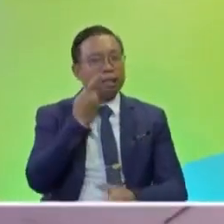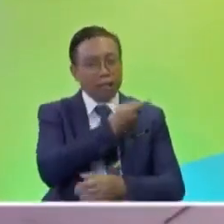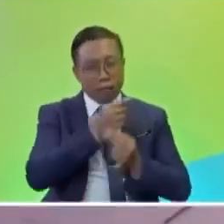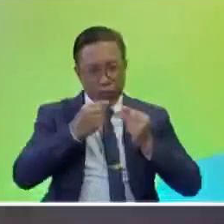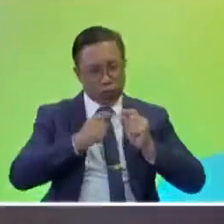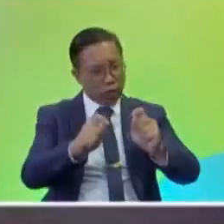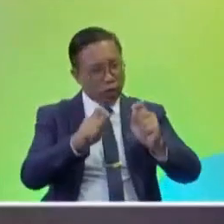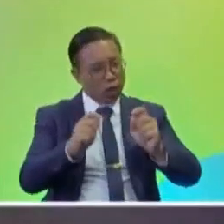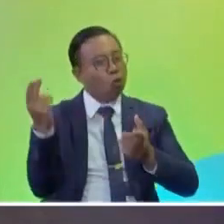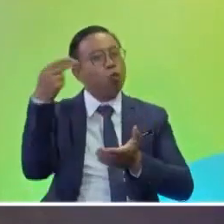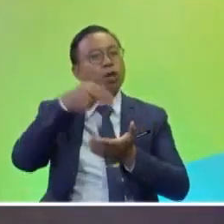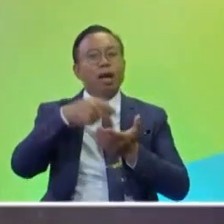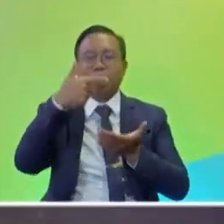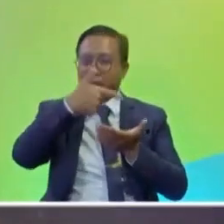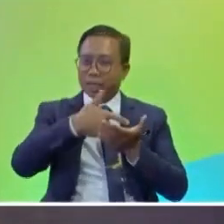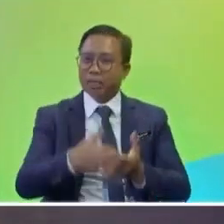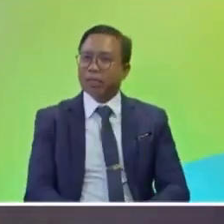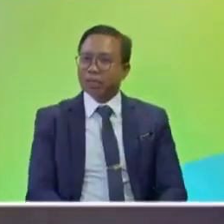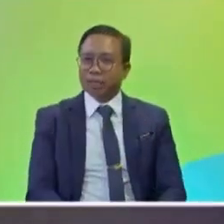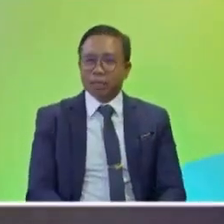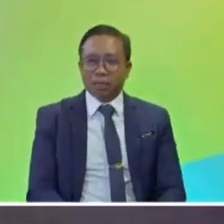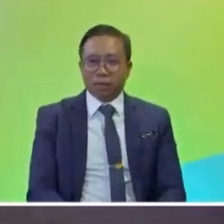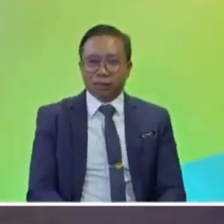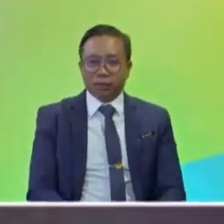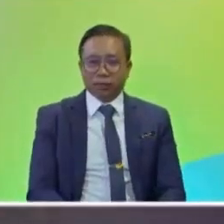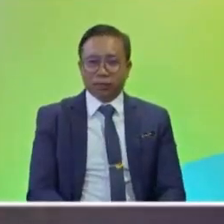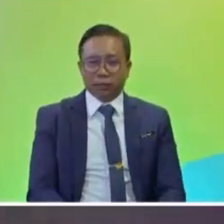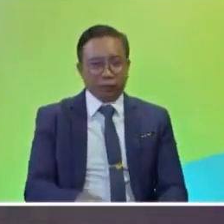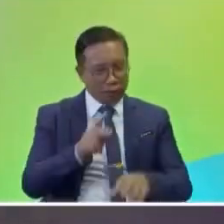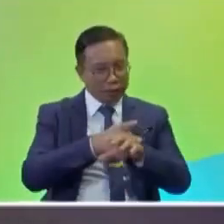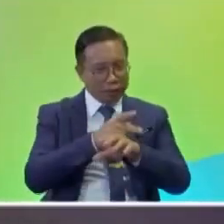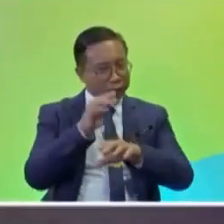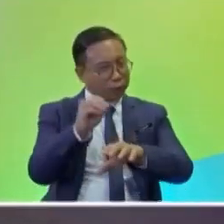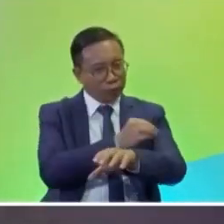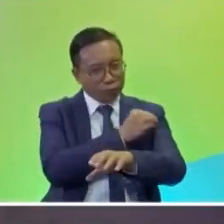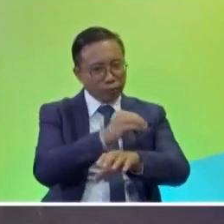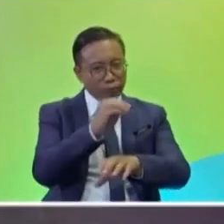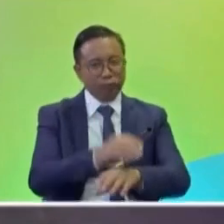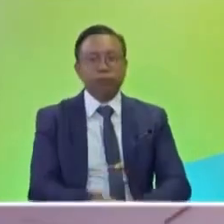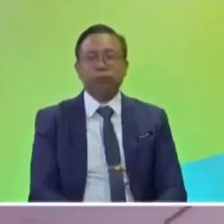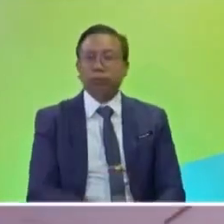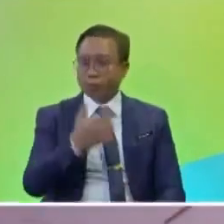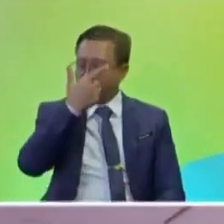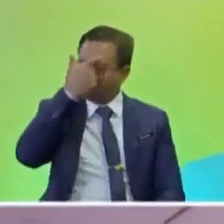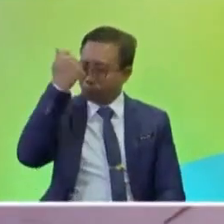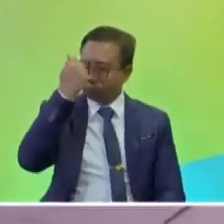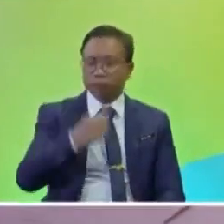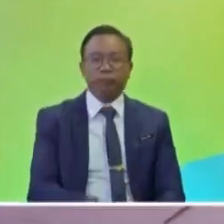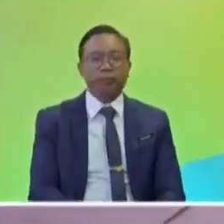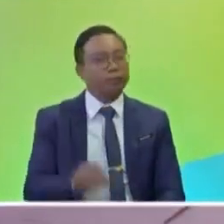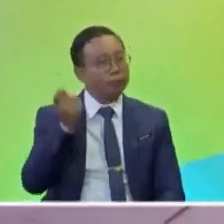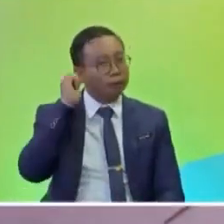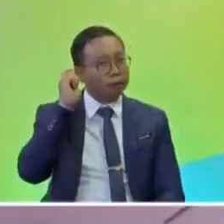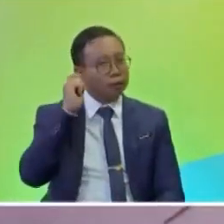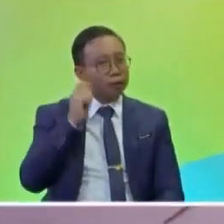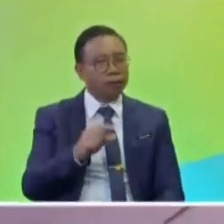Baik. Kita ulang lagi sekali. Kita pakai muzik. Kita pakai muzik juga. Kita main muzik. Sebab apa? Tadi lebih